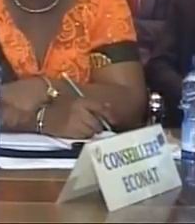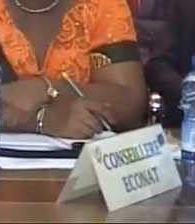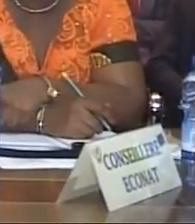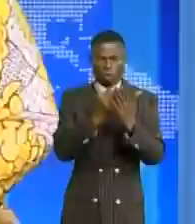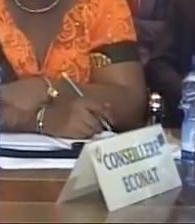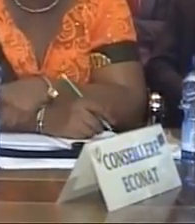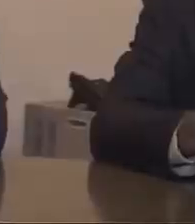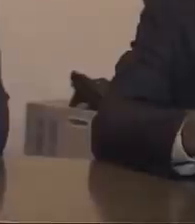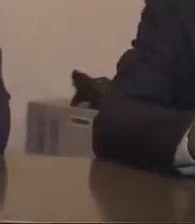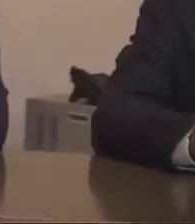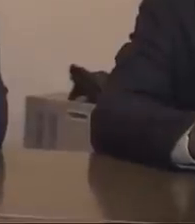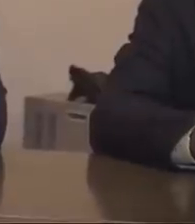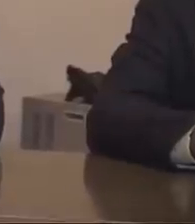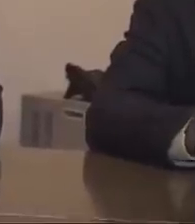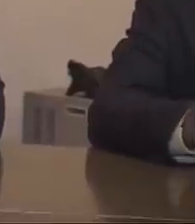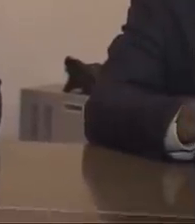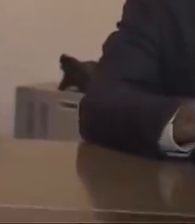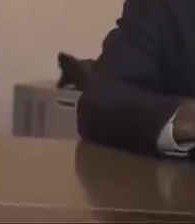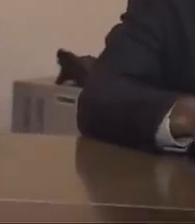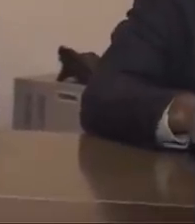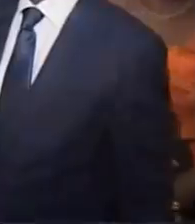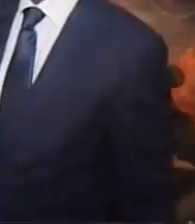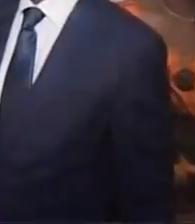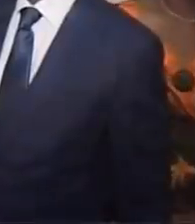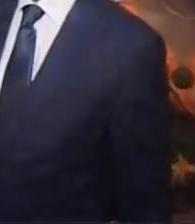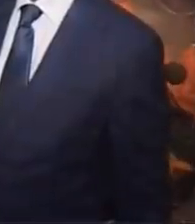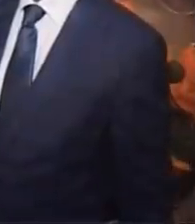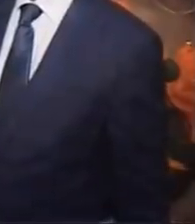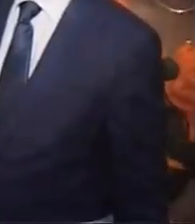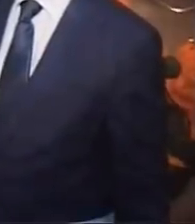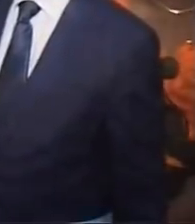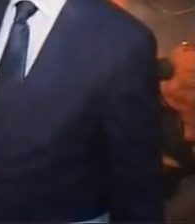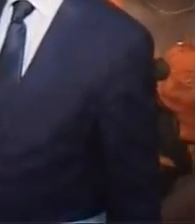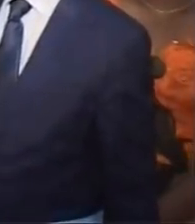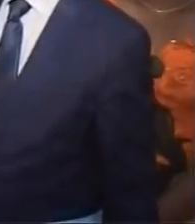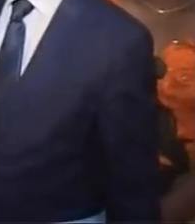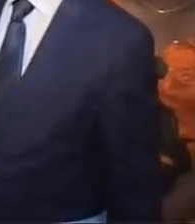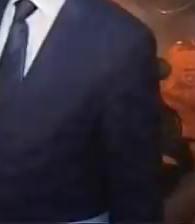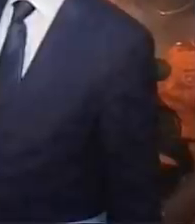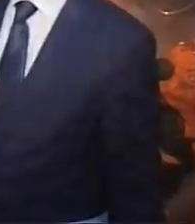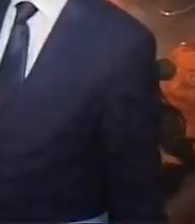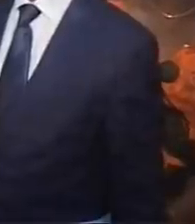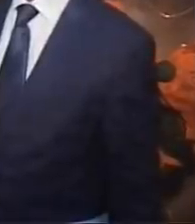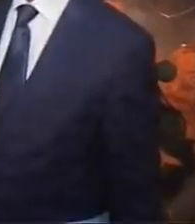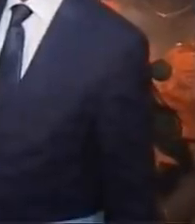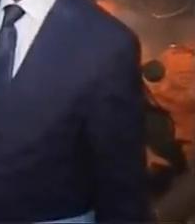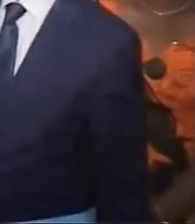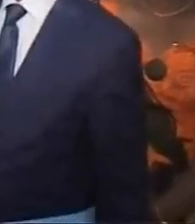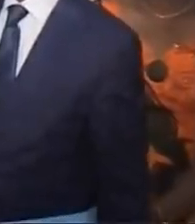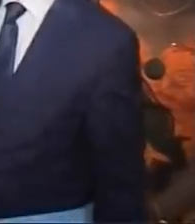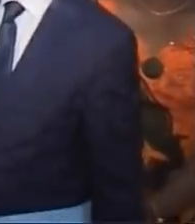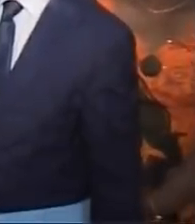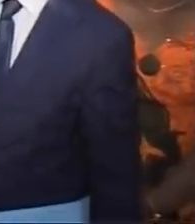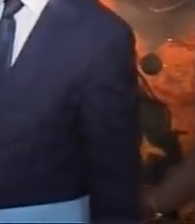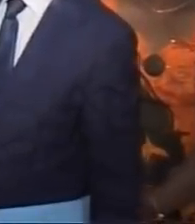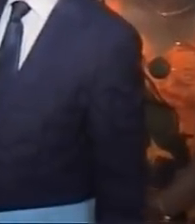iations intempestives de prix il a souhaité échanger avec les opérateurs économiques et spécialement les importateurs